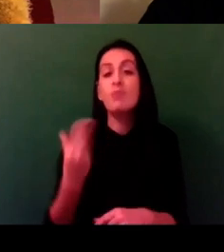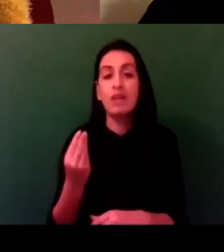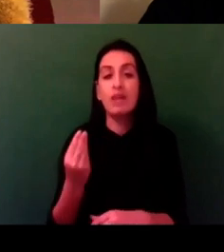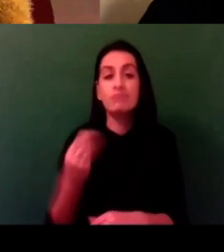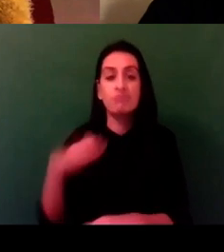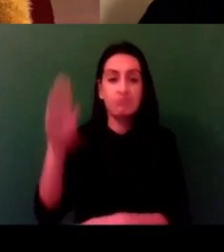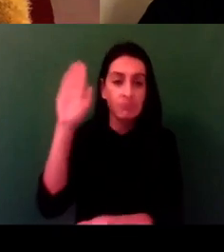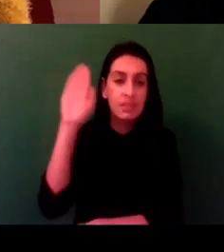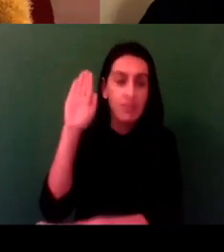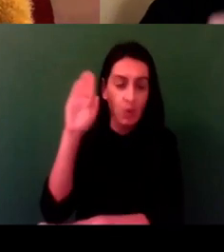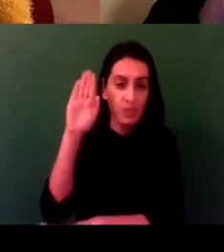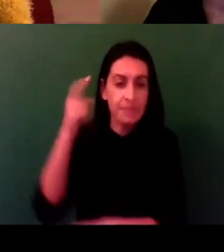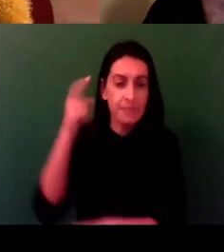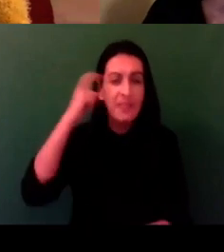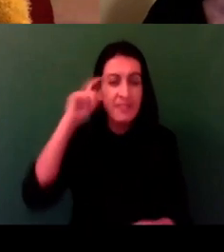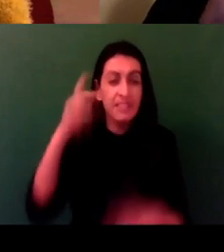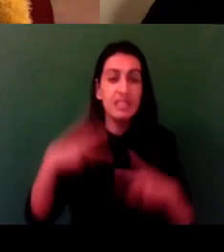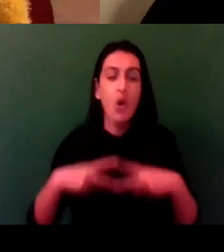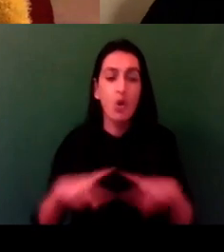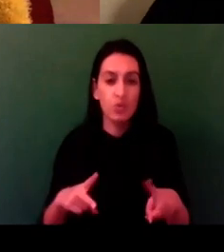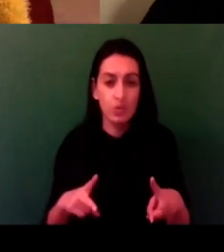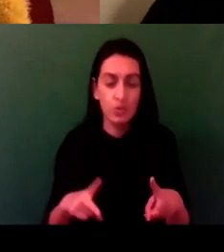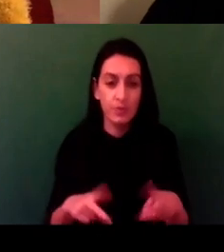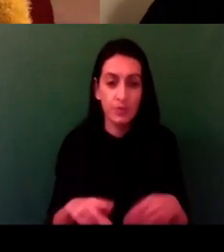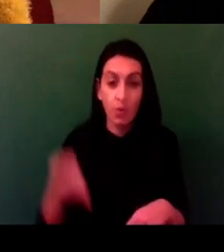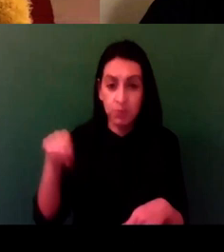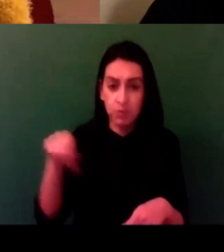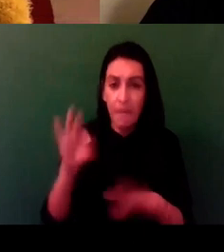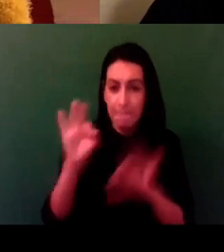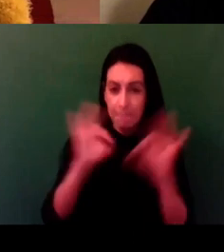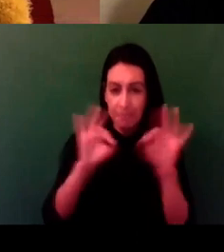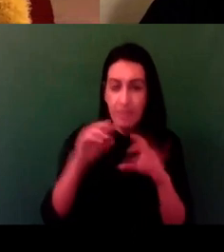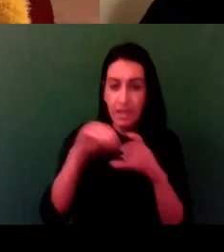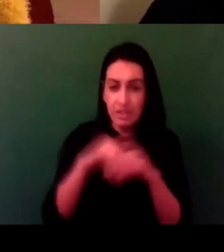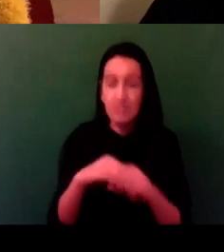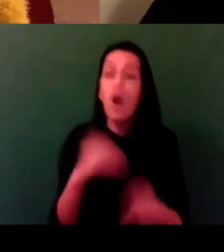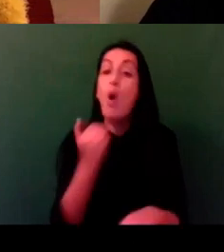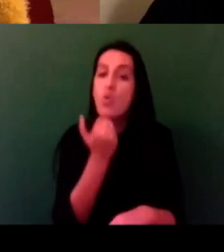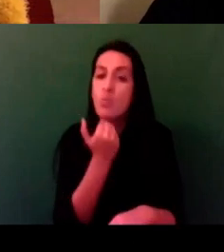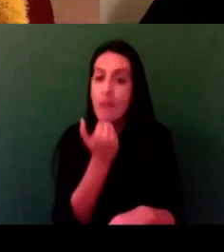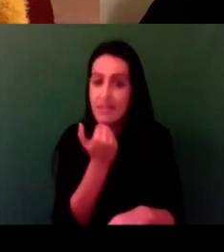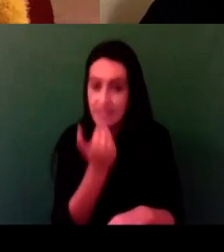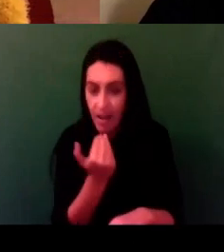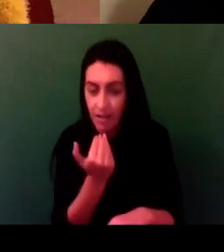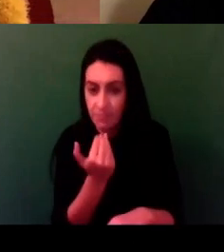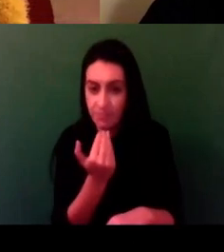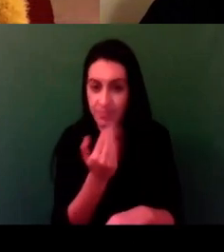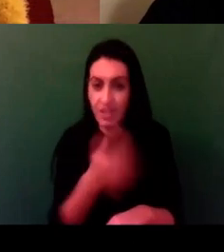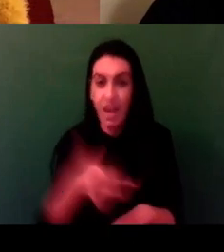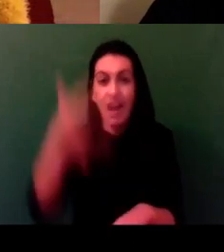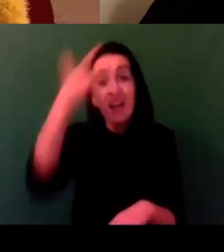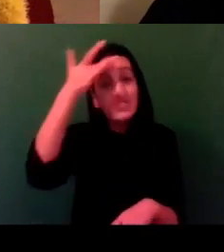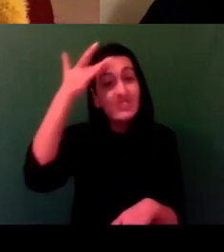sekülerleşmedir. Bunların mimarlık alanında ihmal edilip cahilce bir şeye dönüşmesi mimarlık mesleğinin doğasına aykırı bir kere.